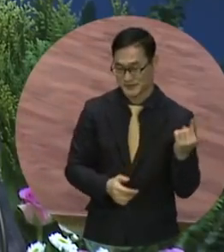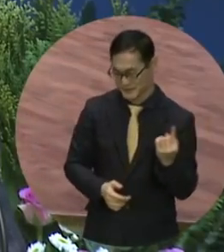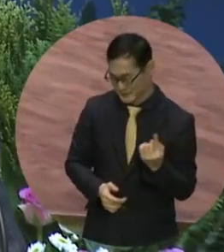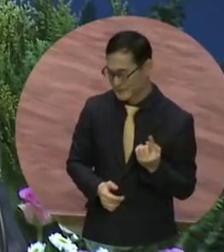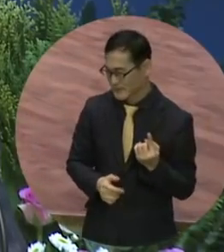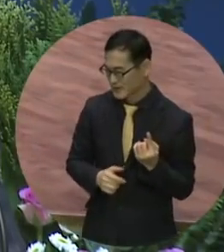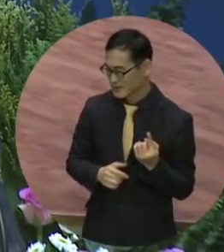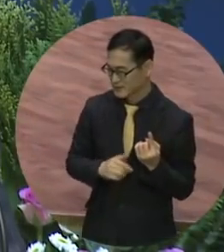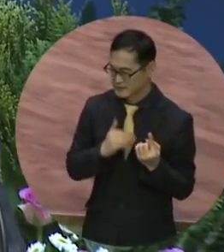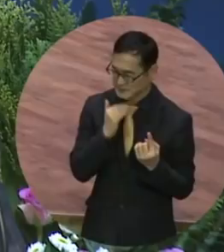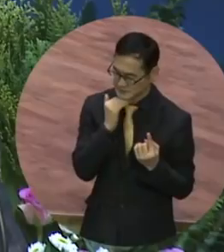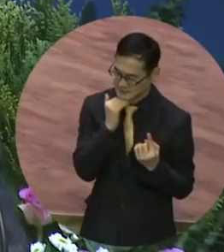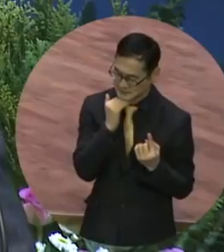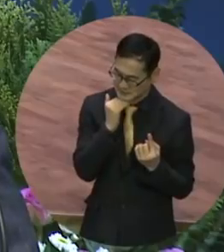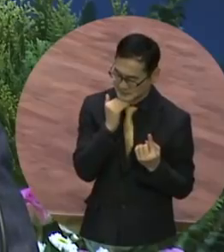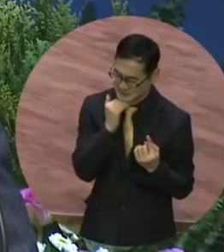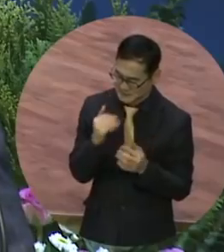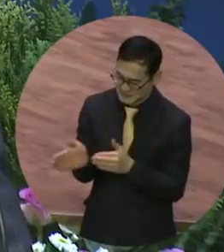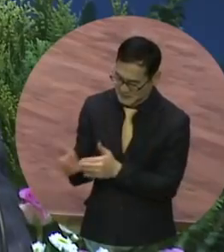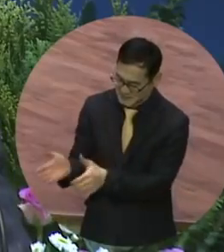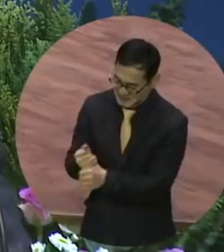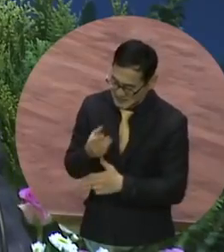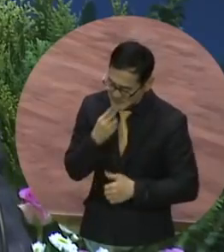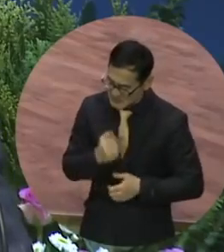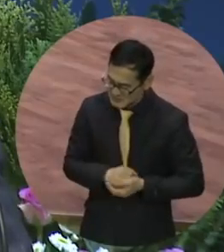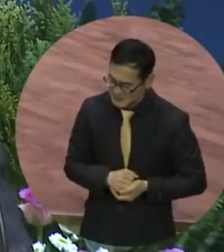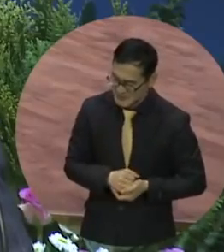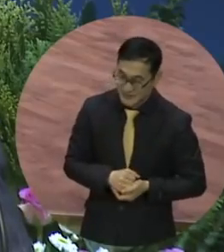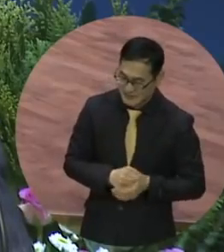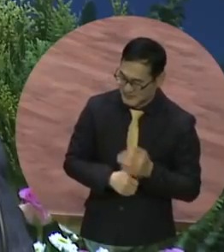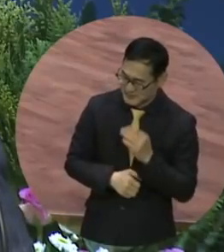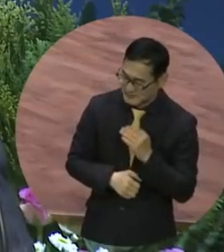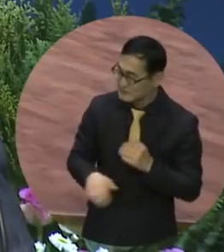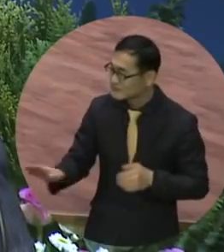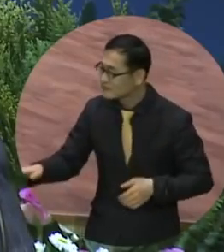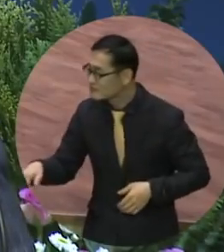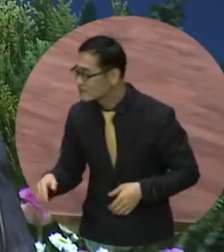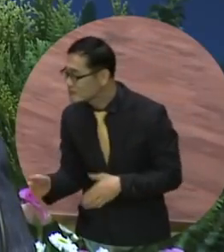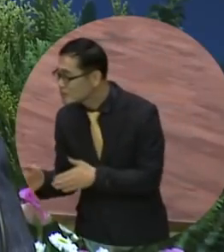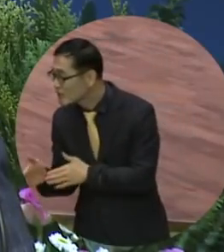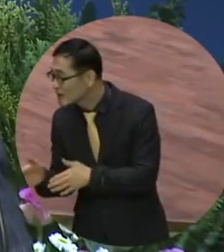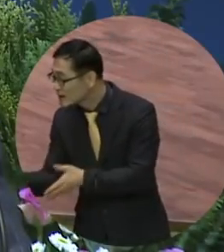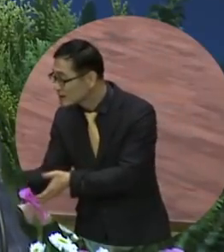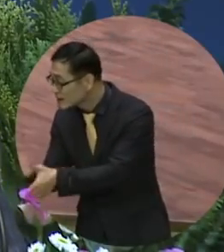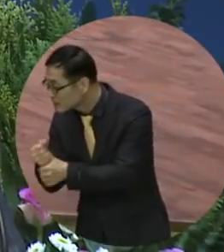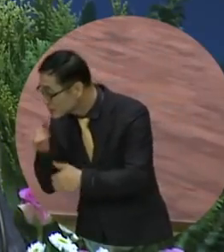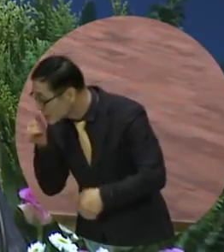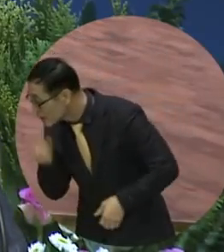질문합니다. 얘들아 고기가 있느냐? 그